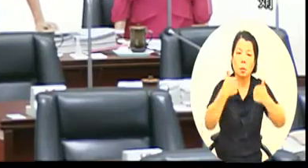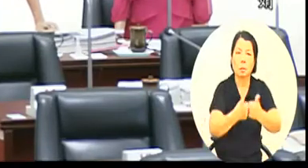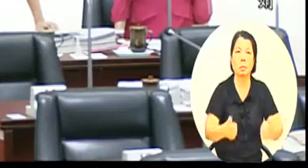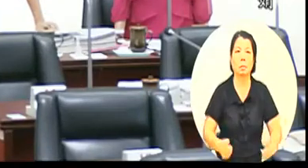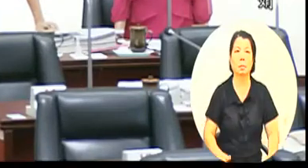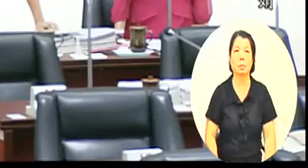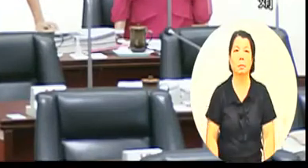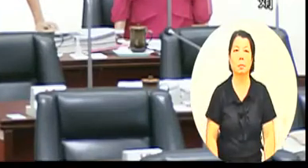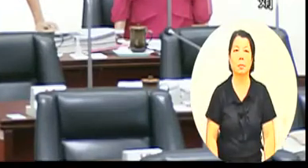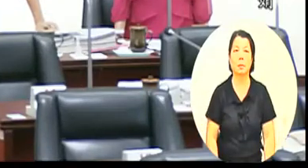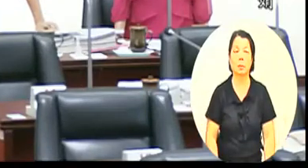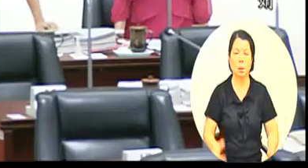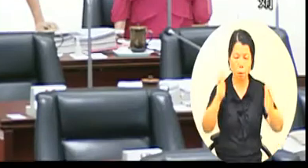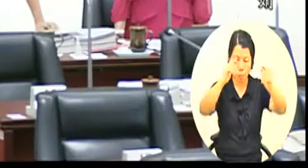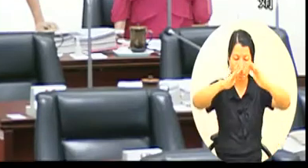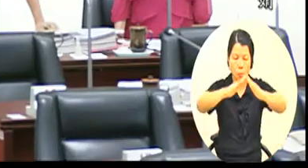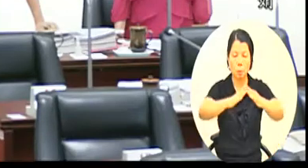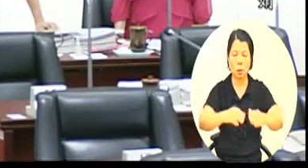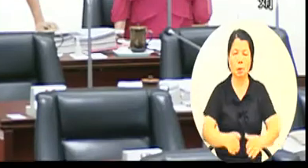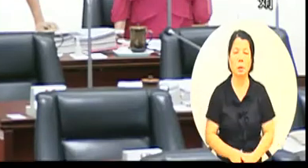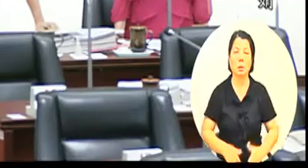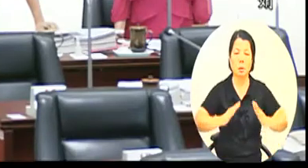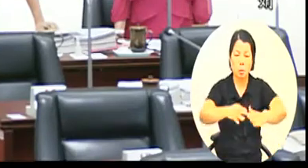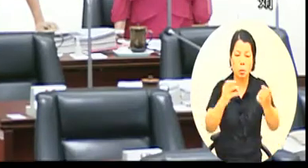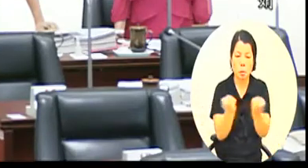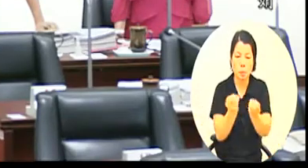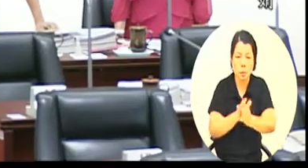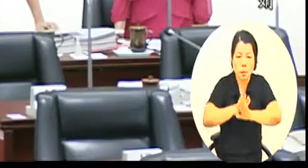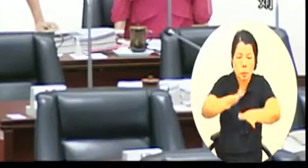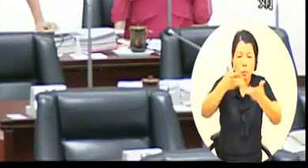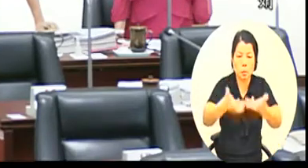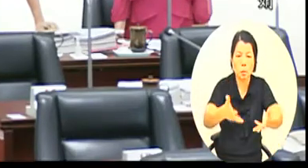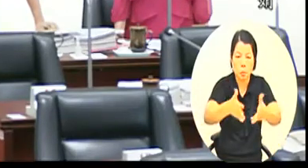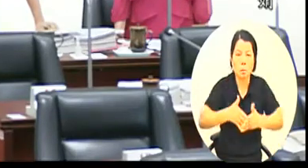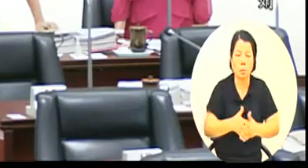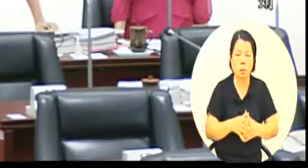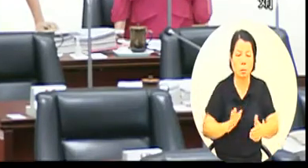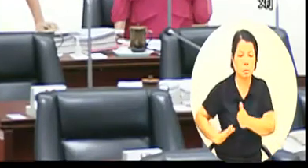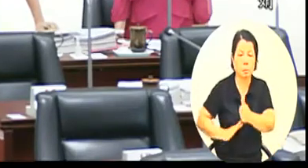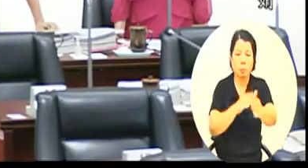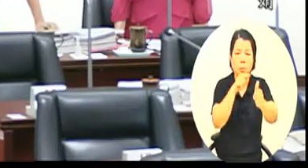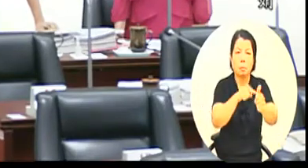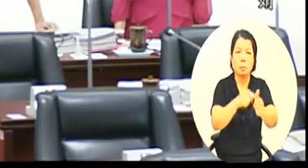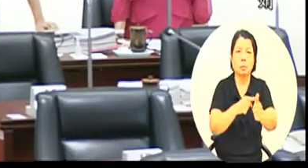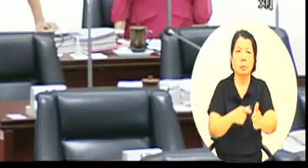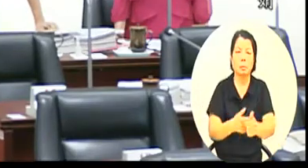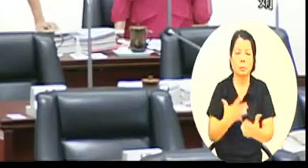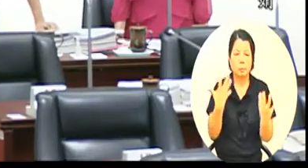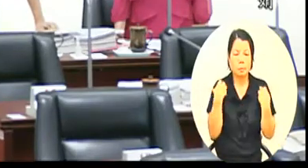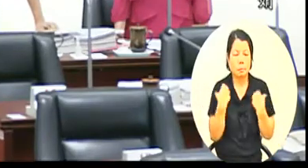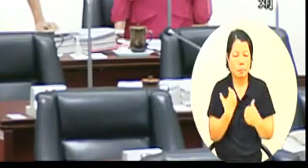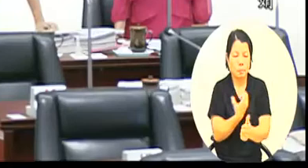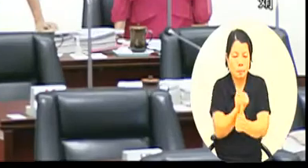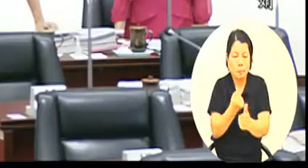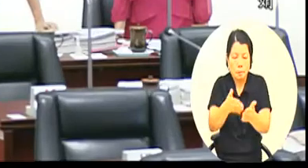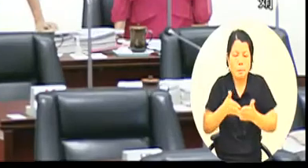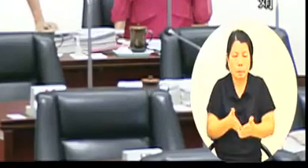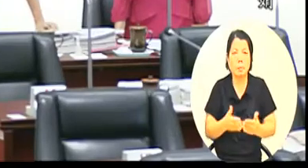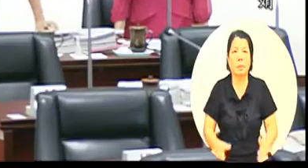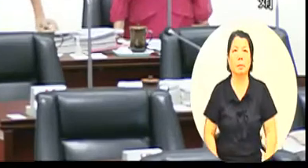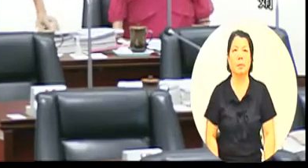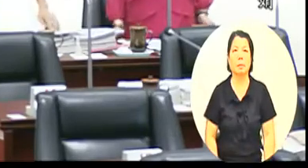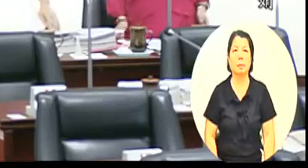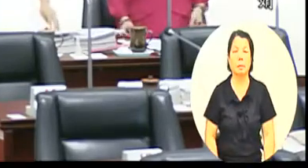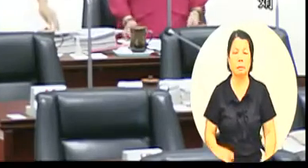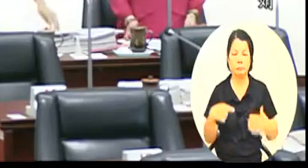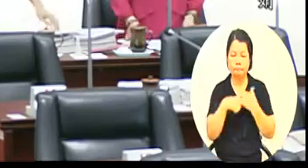是葛永琪都市发展最重要的一个领头羊，你们来好好研究这个问题。而且副市长，我